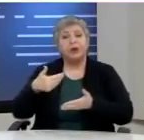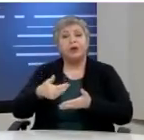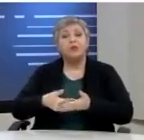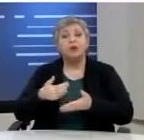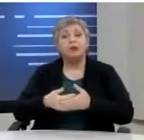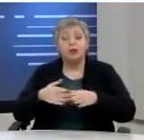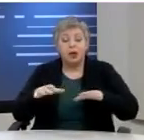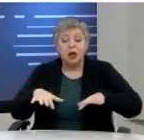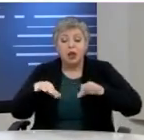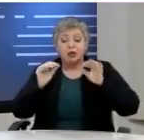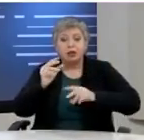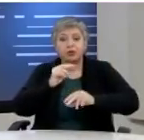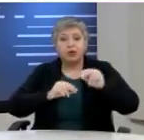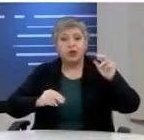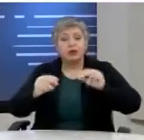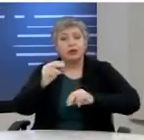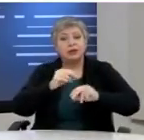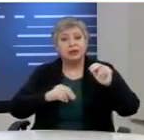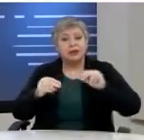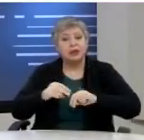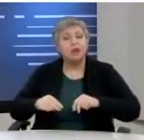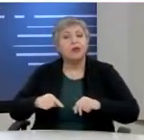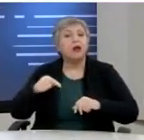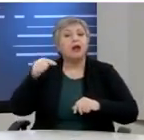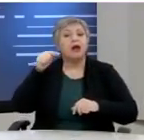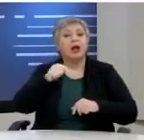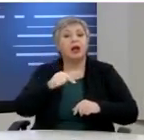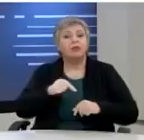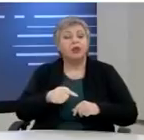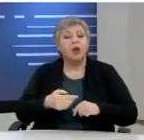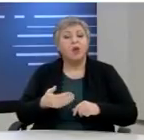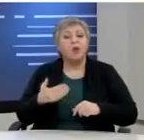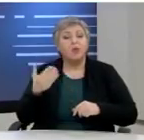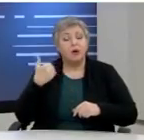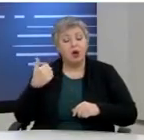για την ένταξη της πρώην Ιουγκοσλαβικής Δημοκρατίας της Μακεδονίας στην Ευρωπαϊκή Ένωση.